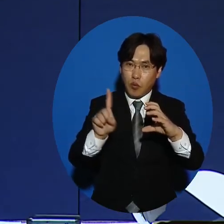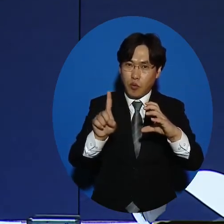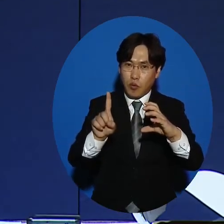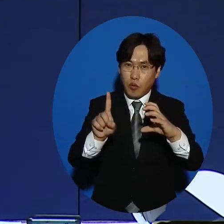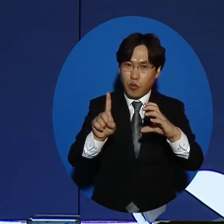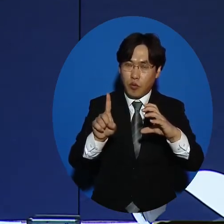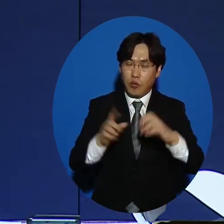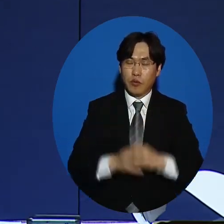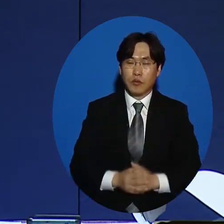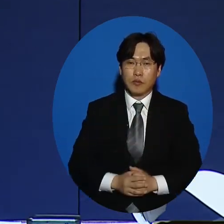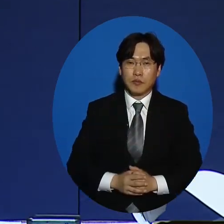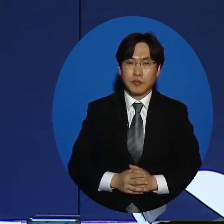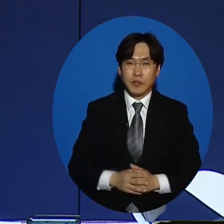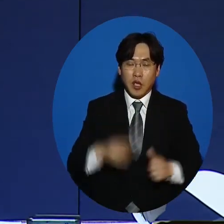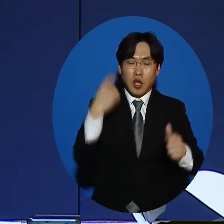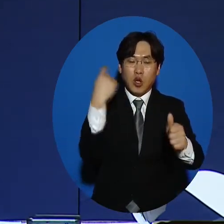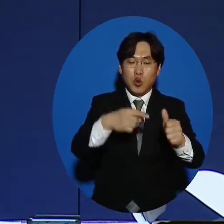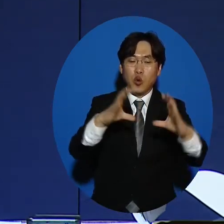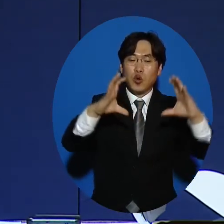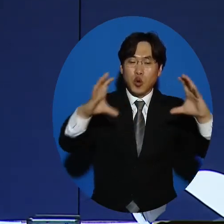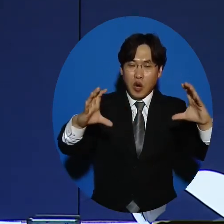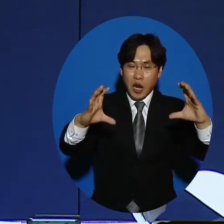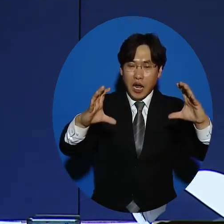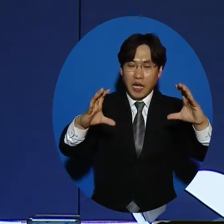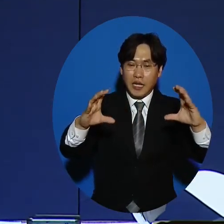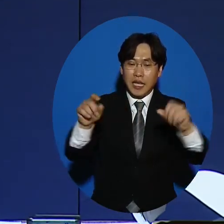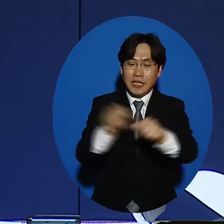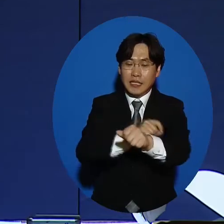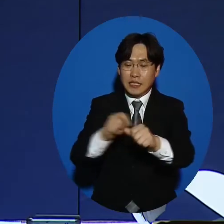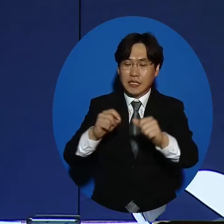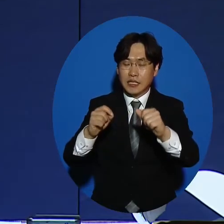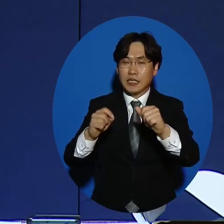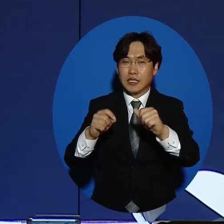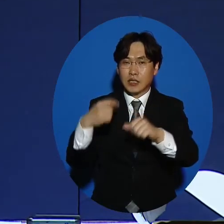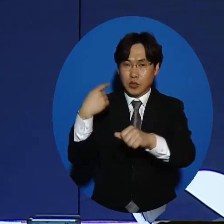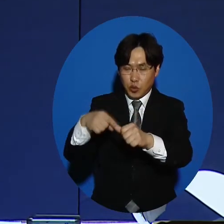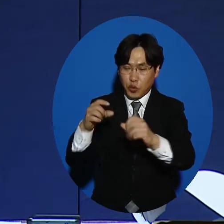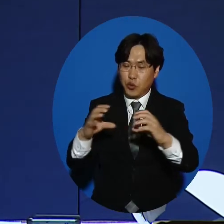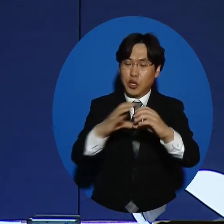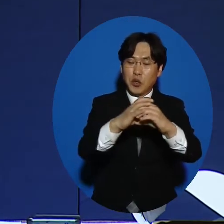너무너무 어마어마한 교육 안에 아주 작은 특수교육이 있는 겁니다.